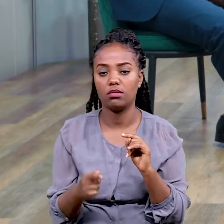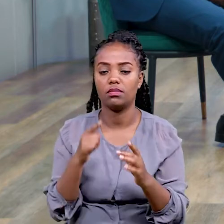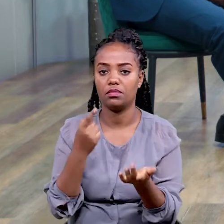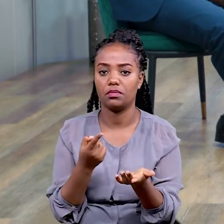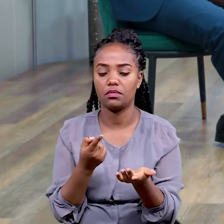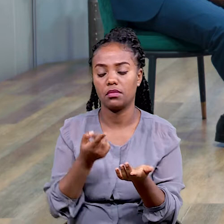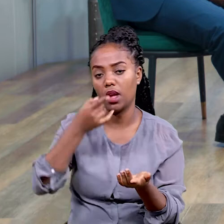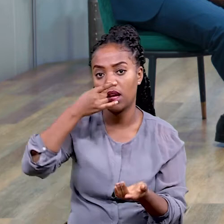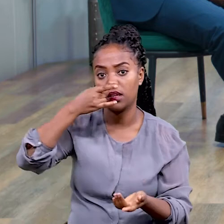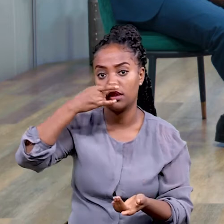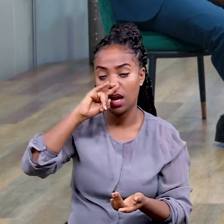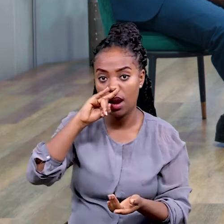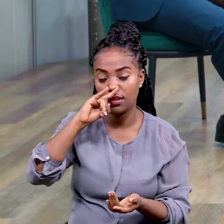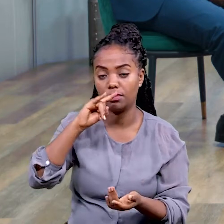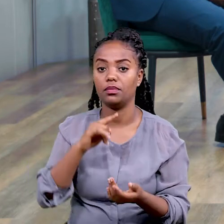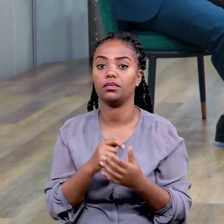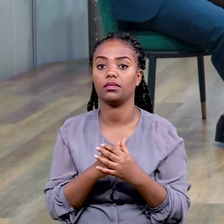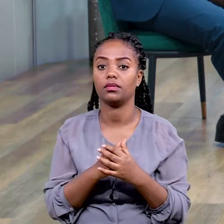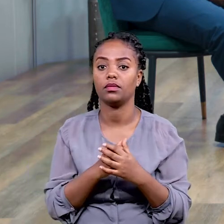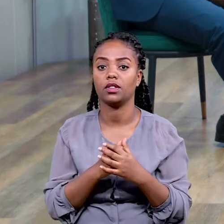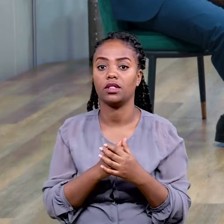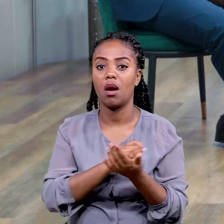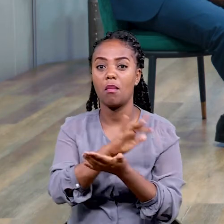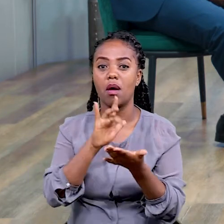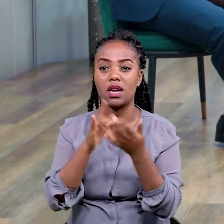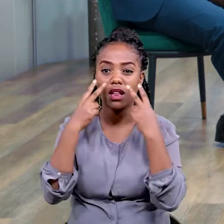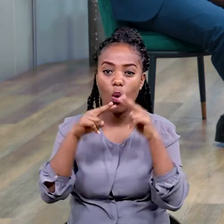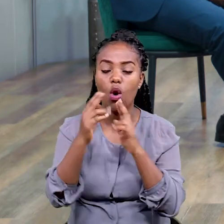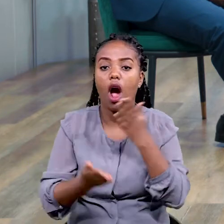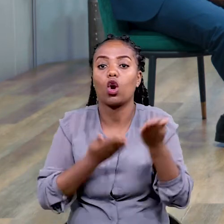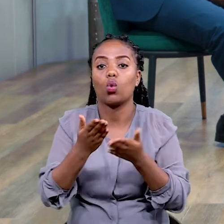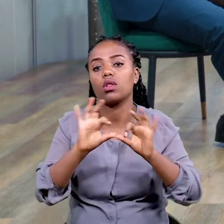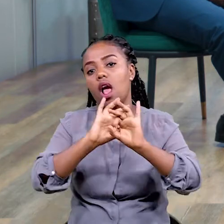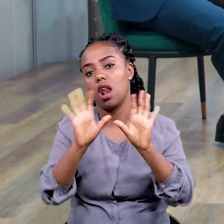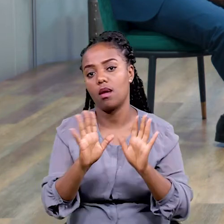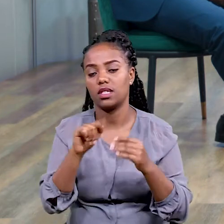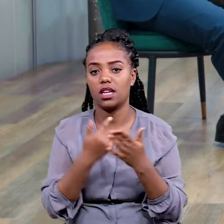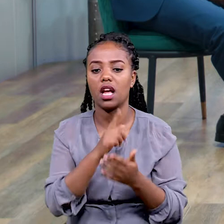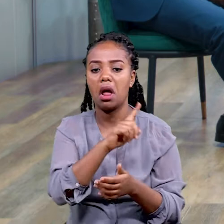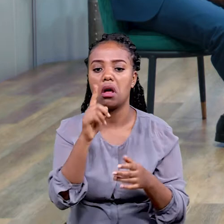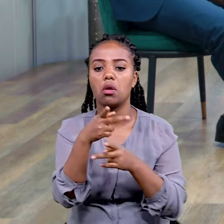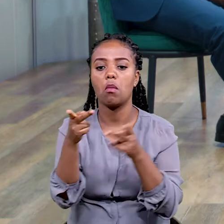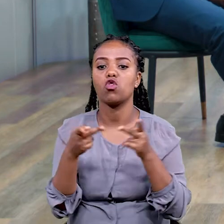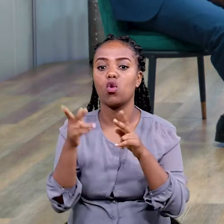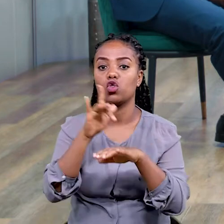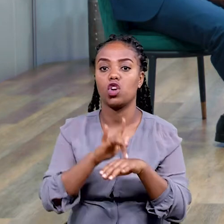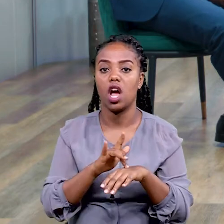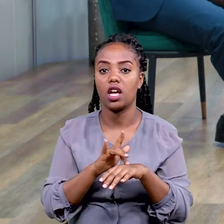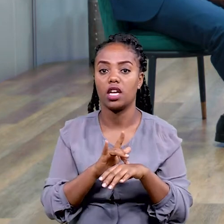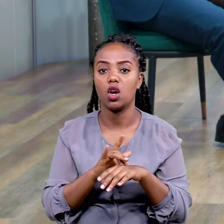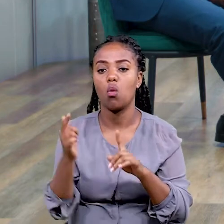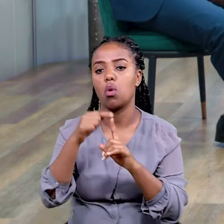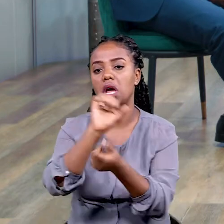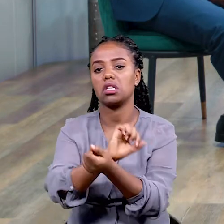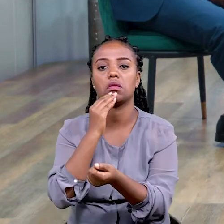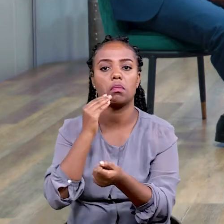እነዚህ ህጻናቶች ማህበረሰብ ተኮር የእርምት አገልግሎት የለም። ስለዚህ አንዳንድ ቦታዎች ላይ ወደ ማረሚያ